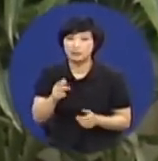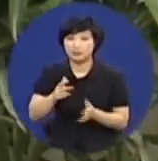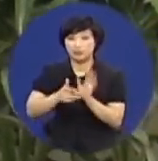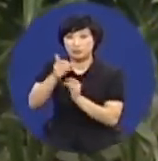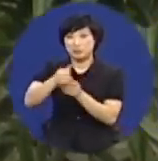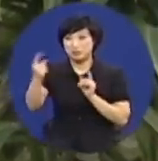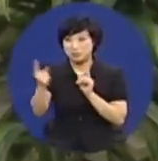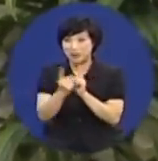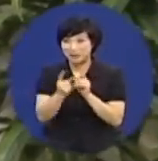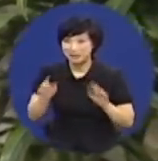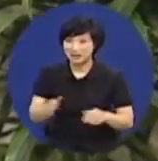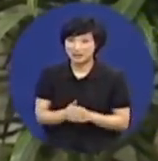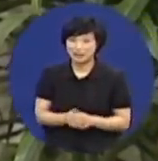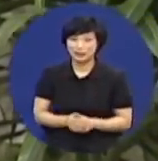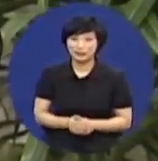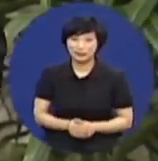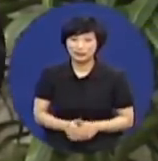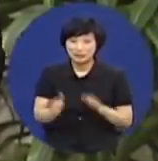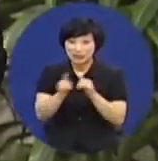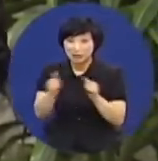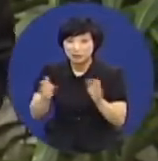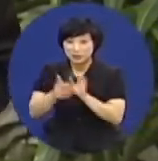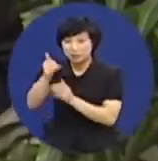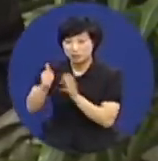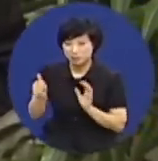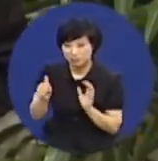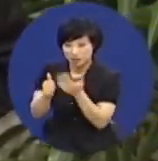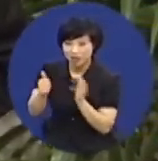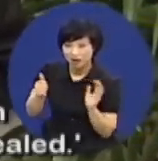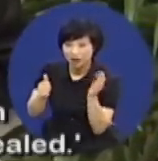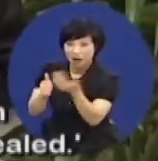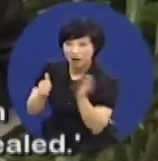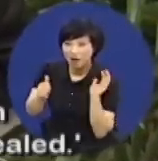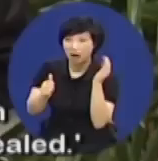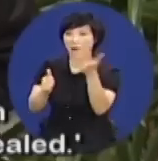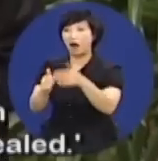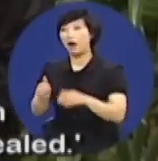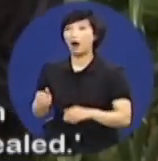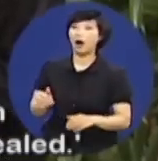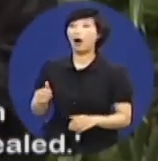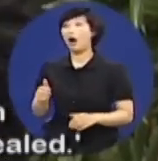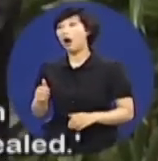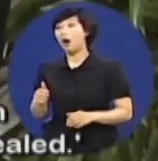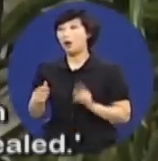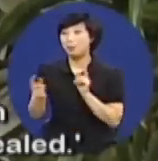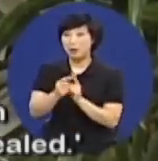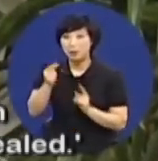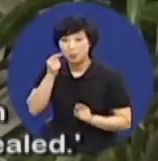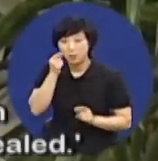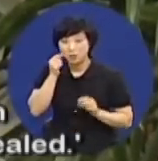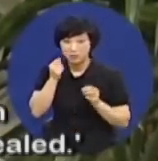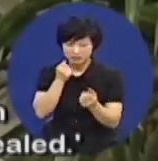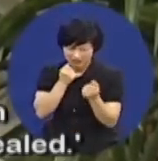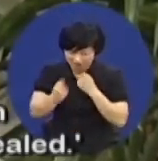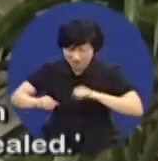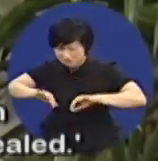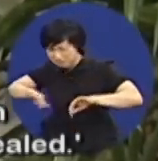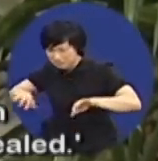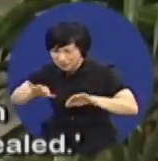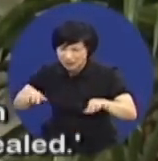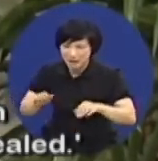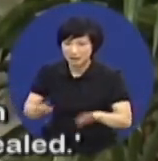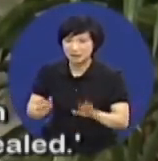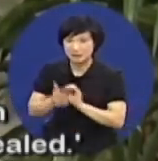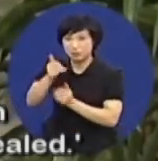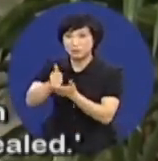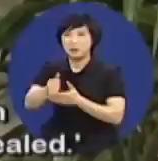。人々がたくさんいて主を見る方法がありませんでした。それでも群衆の中に紛れ